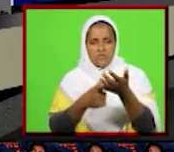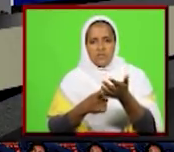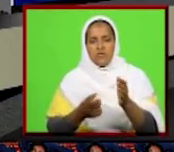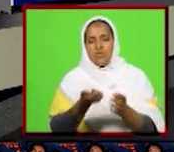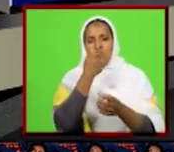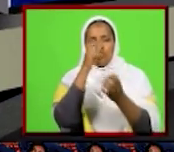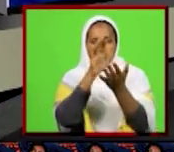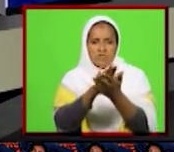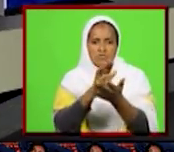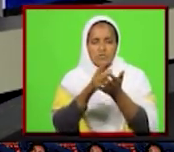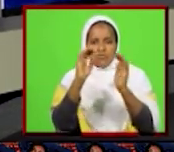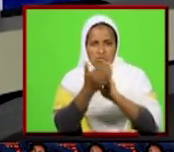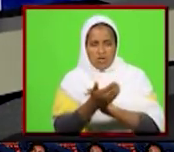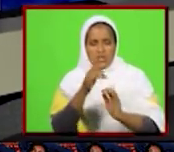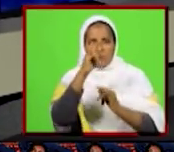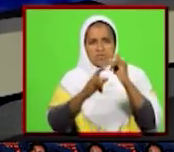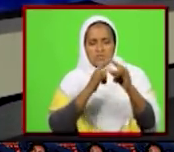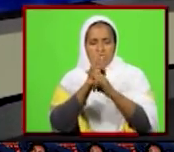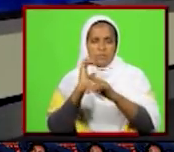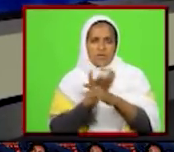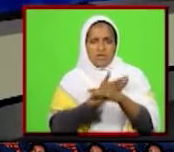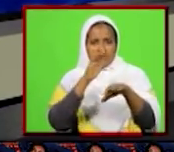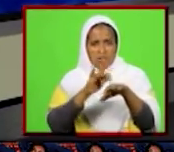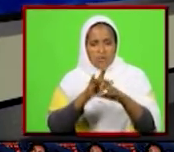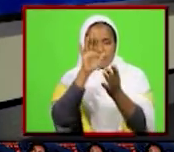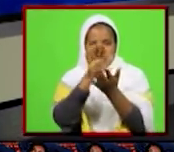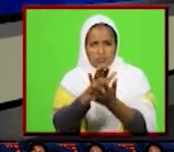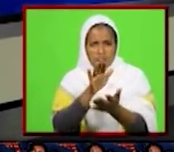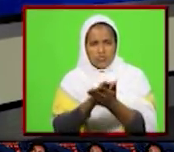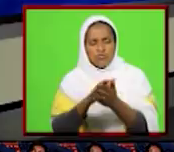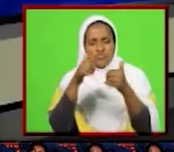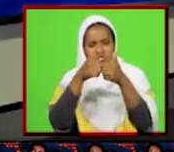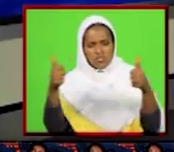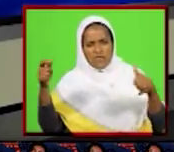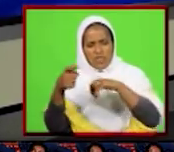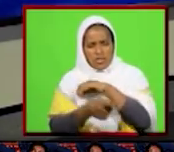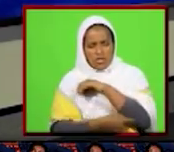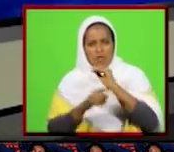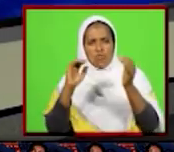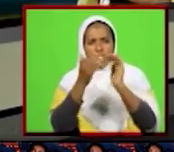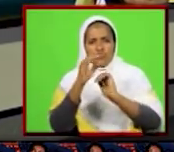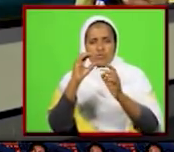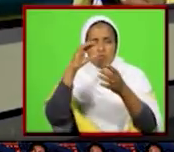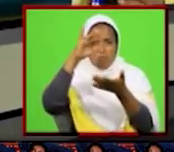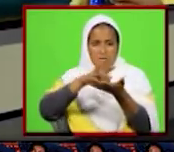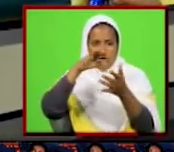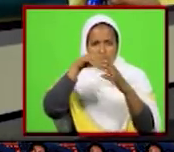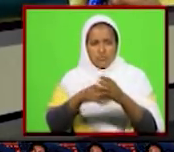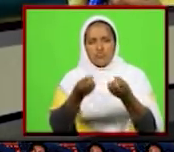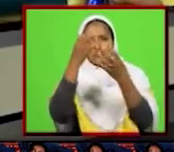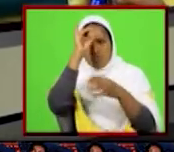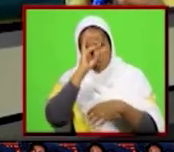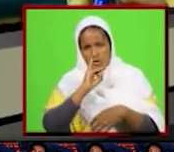የምንሄደው ስለ አብነት ትምህርት ቤት ይሆናል። በዘመናችን ላይ ለአብነት ትምህርት ቤቶች እጅግ ፈታኝ ከሆኑት ሁኔታዎች